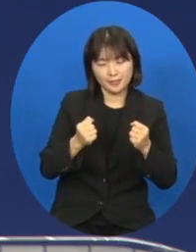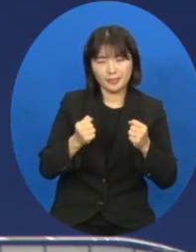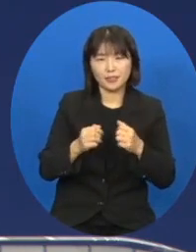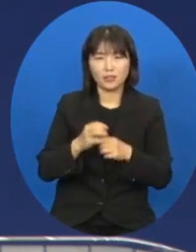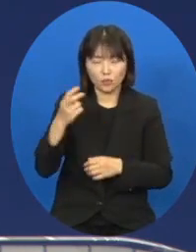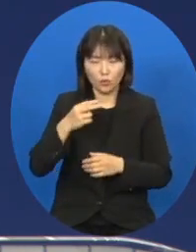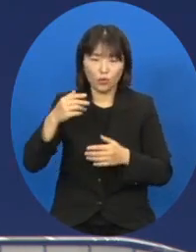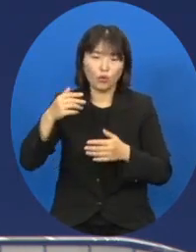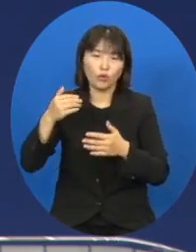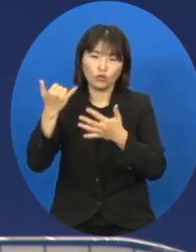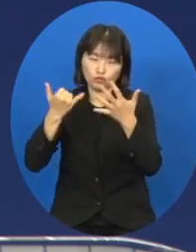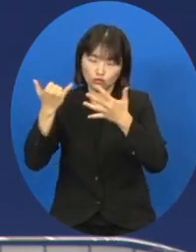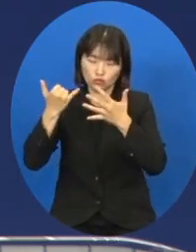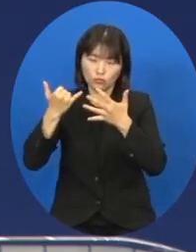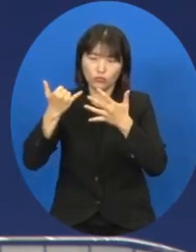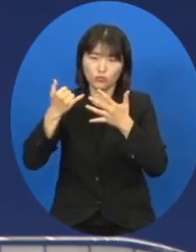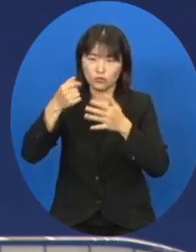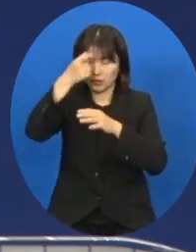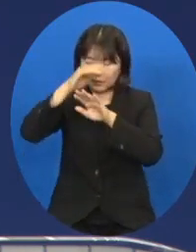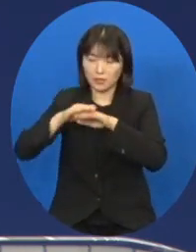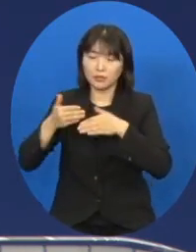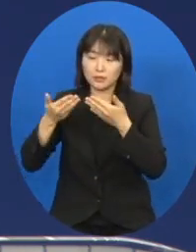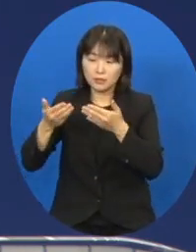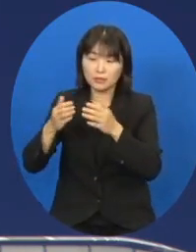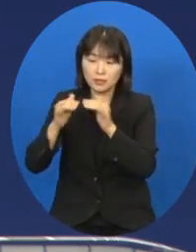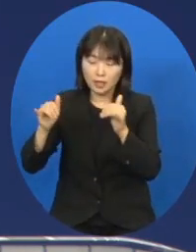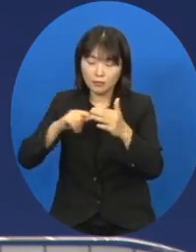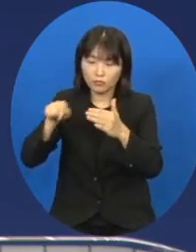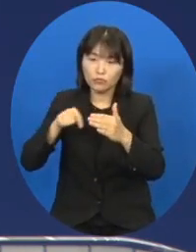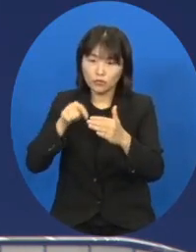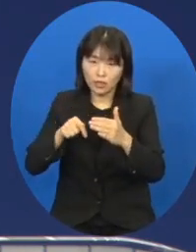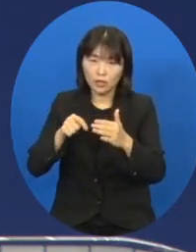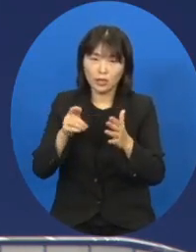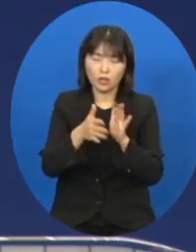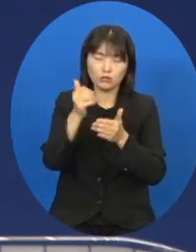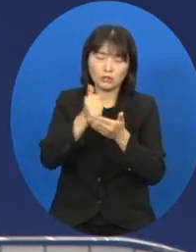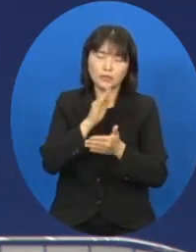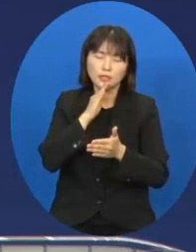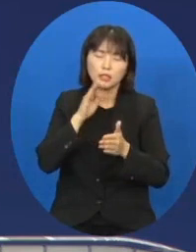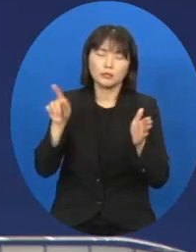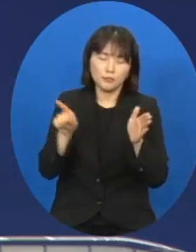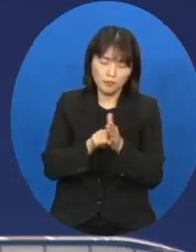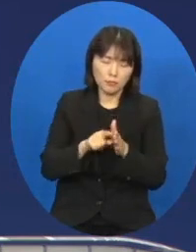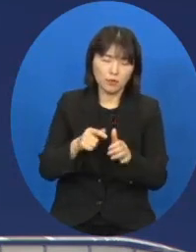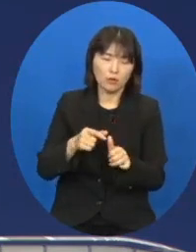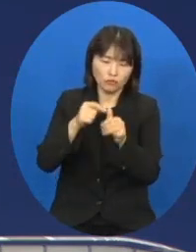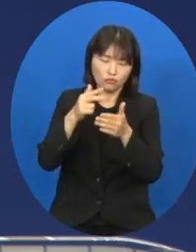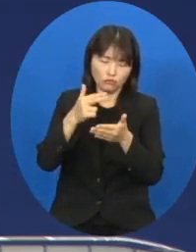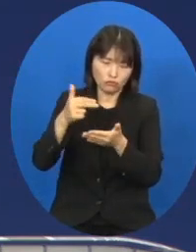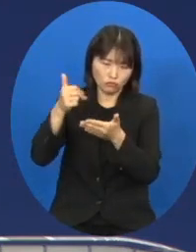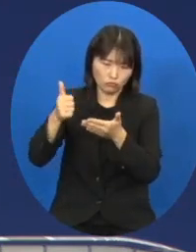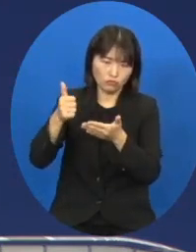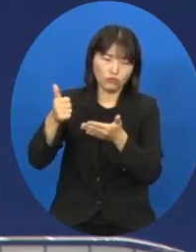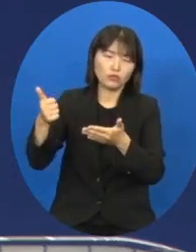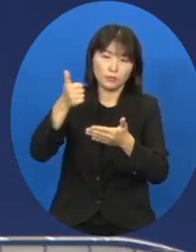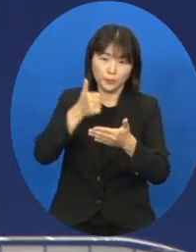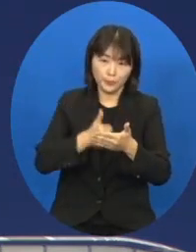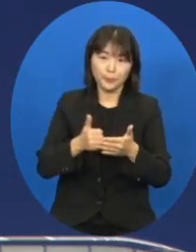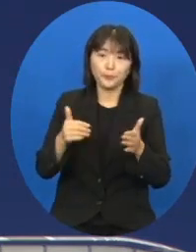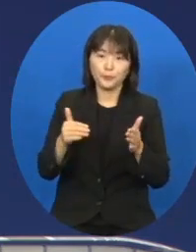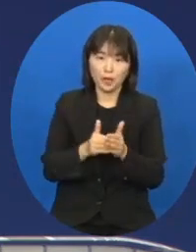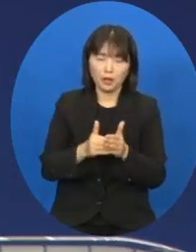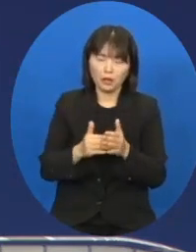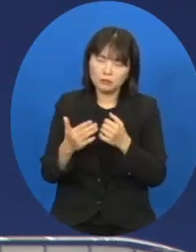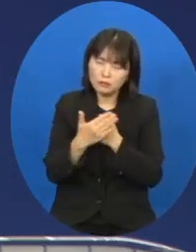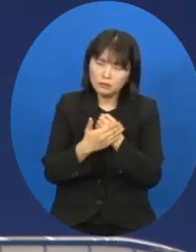이 설교를 듣는 분 중에 예수님을 진짜 믿고 구주로 영접했는데 그런 은혜가 임하지